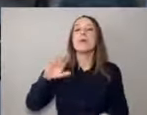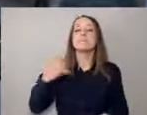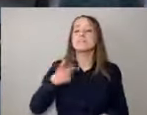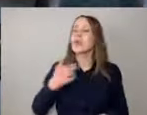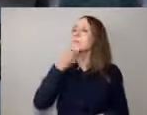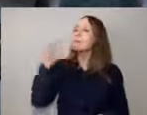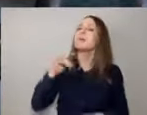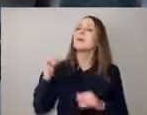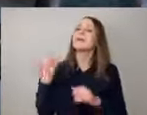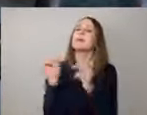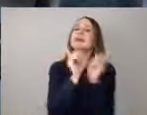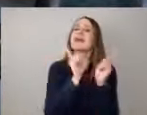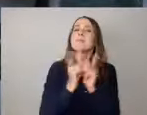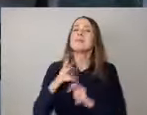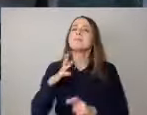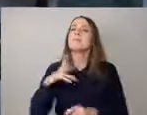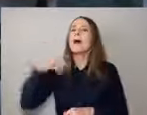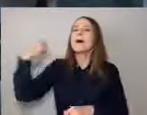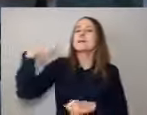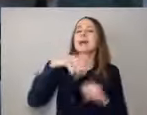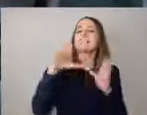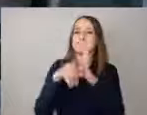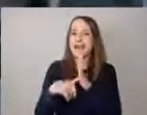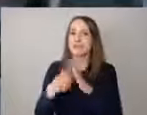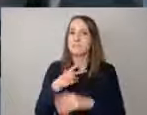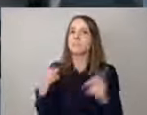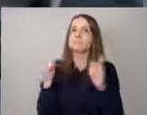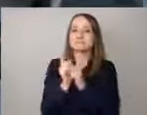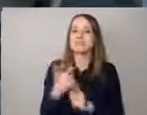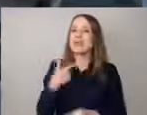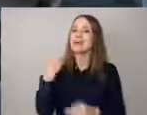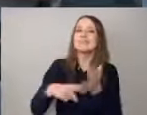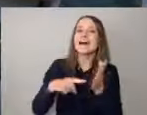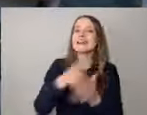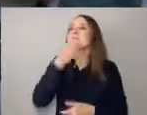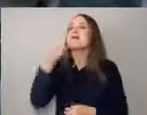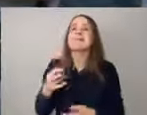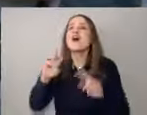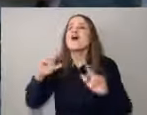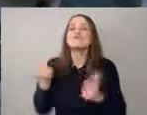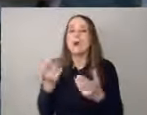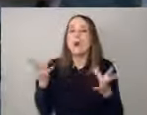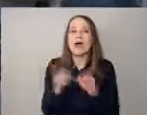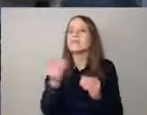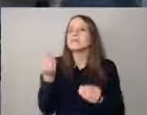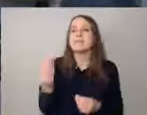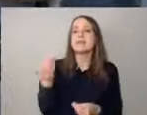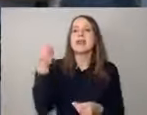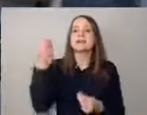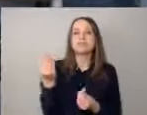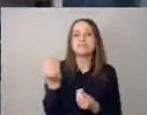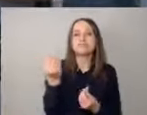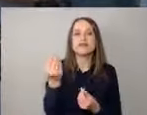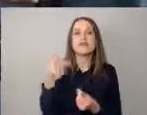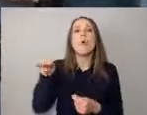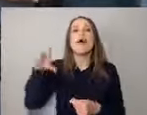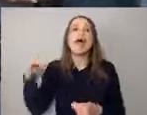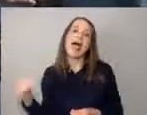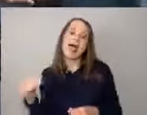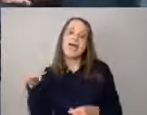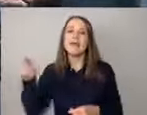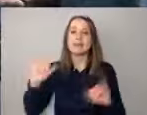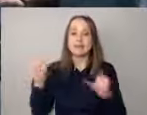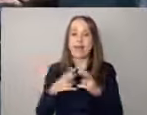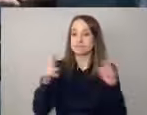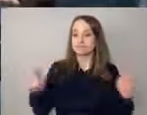spotkaniach z samorządowcami dwukrotnie. Co z pieniędzmi z Unii Europejskiej na pomoc w epidemii? Wtedy pan premier mówił, nie ma żadnych pieniędzy